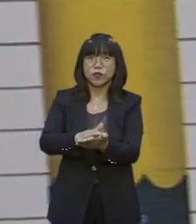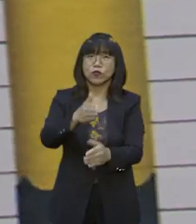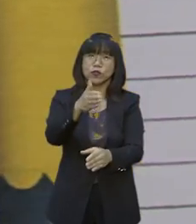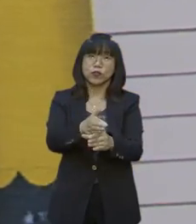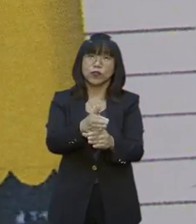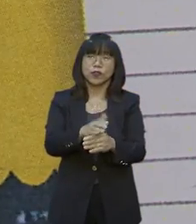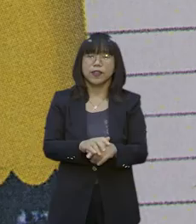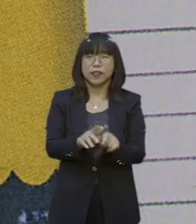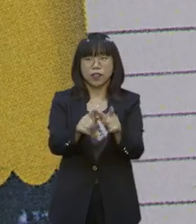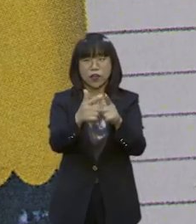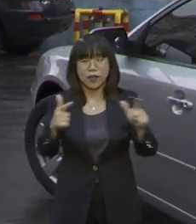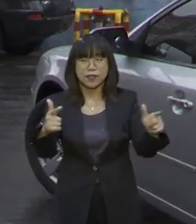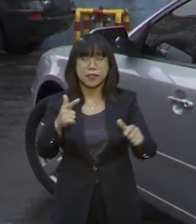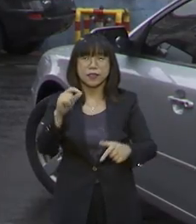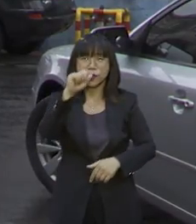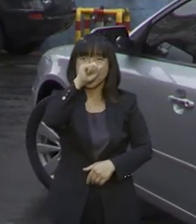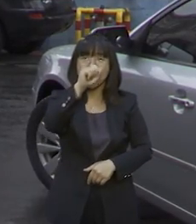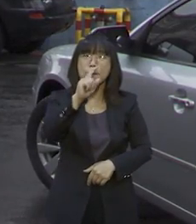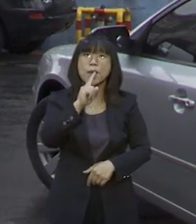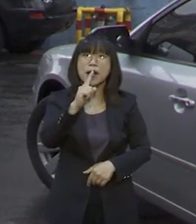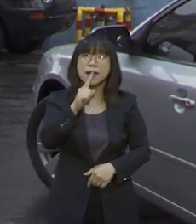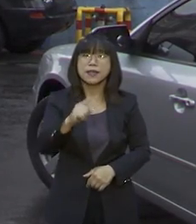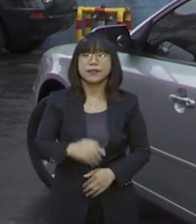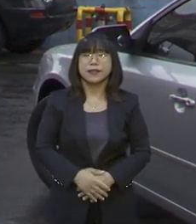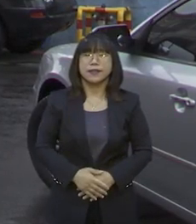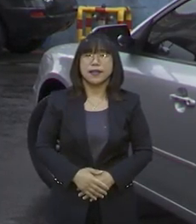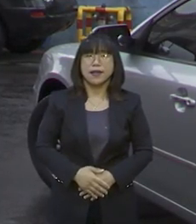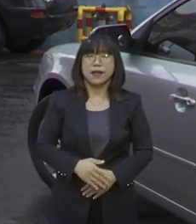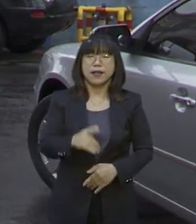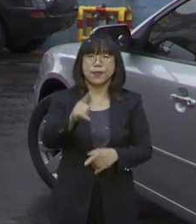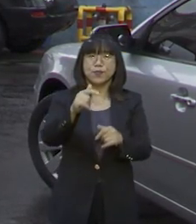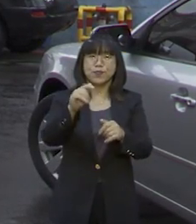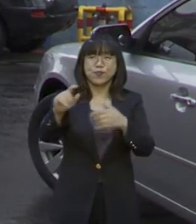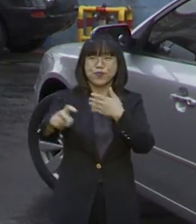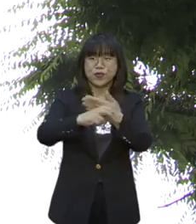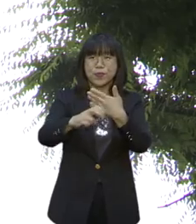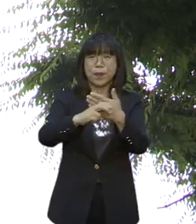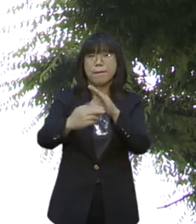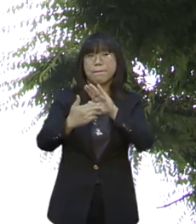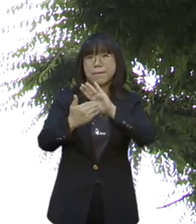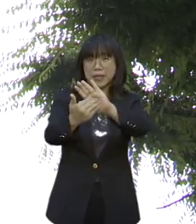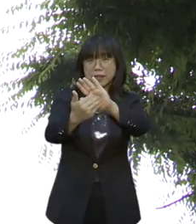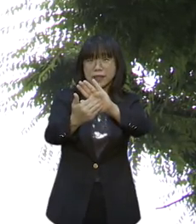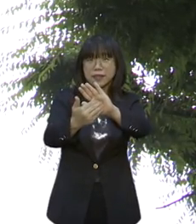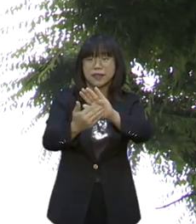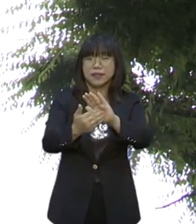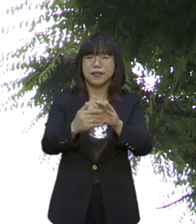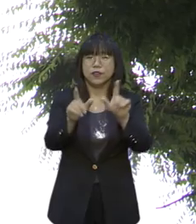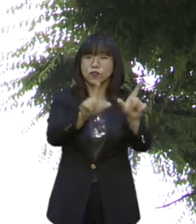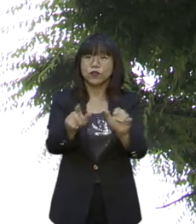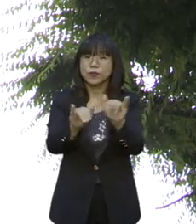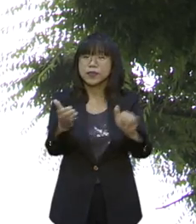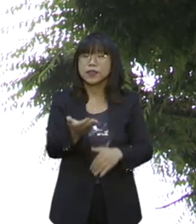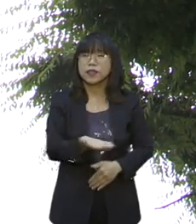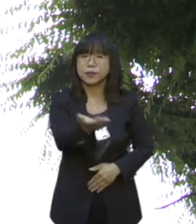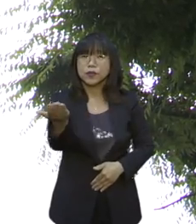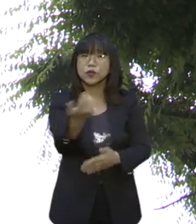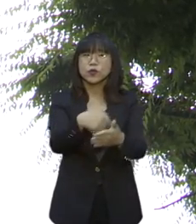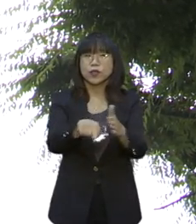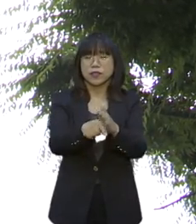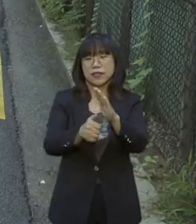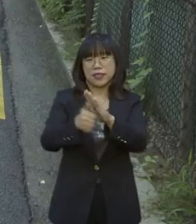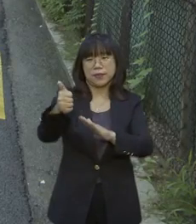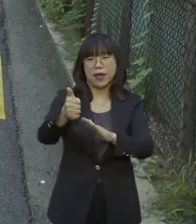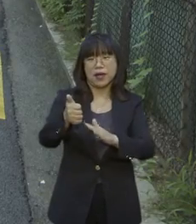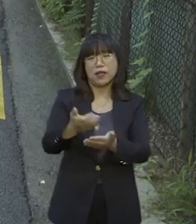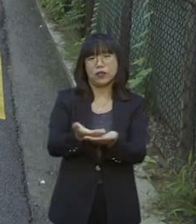구민들에게 희망을 줄 수 있는 다양한 희망 문구가 들어간 불법 부착물 방지 시트를 설치해 구민들에게 희망과